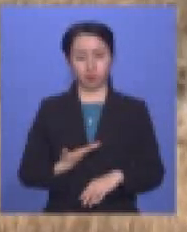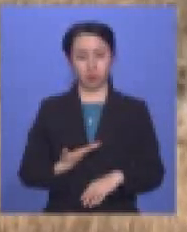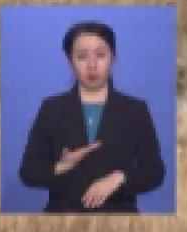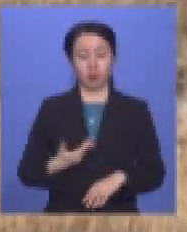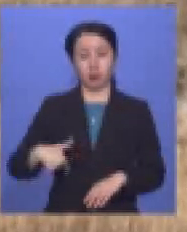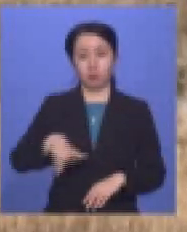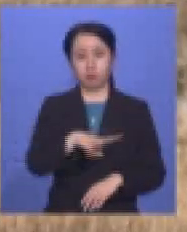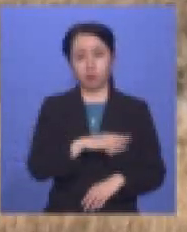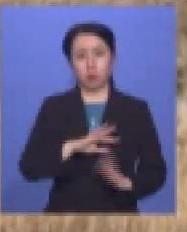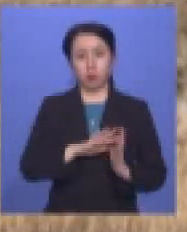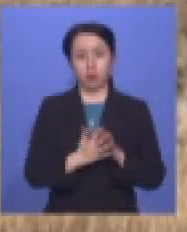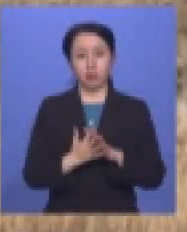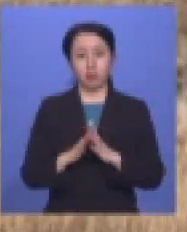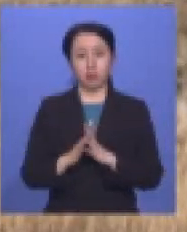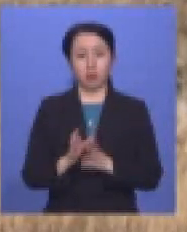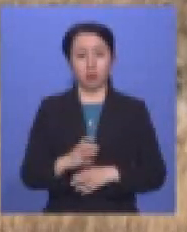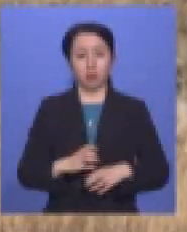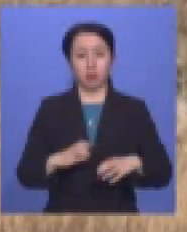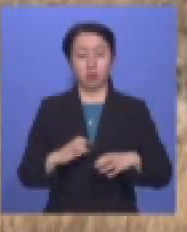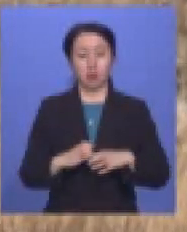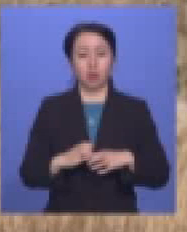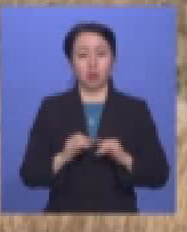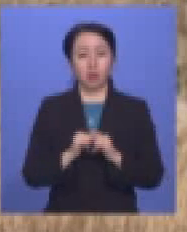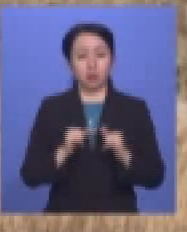все население в основном содержит скот,